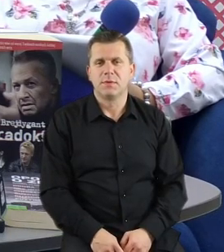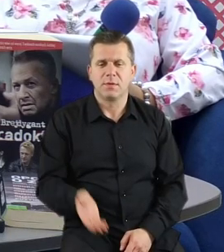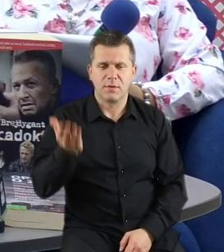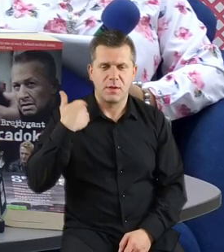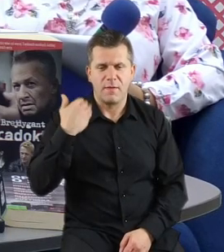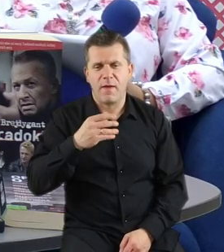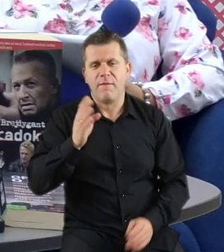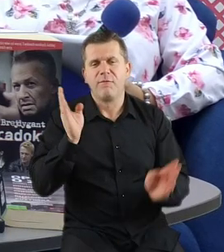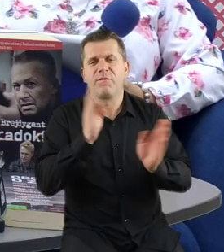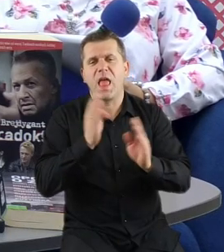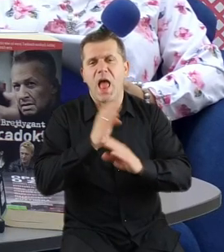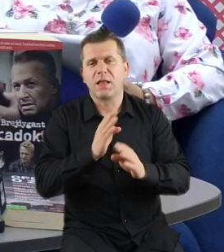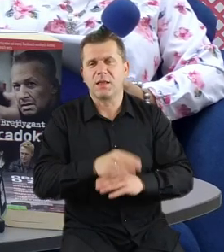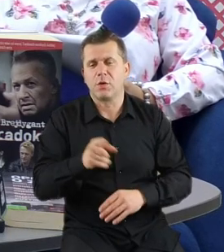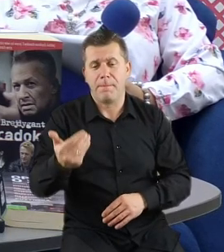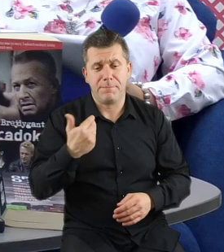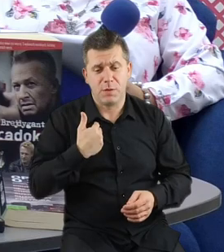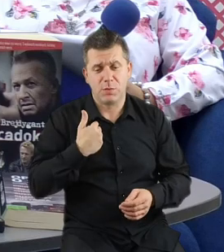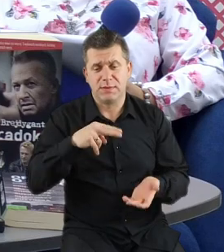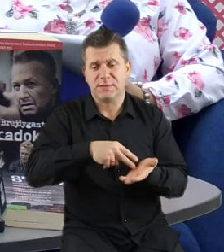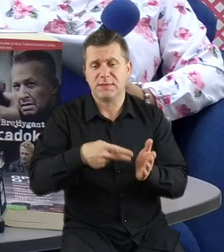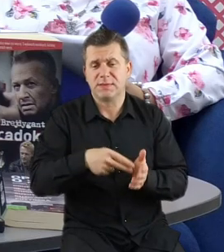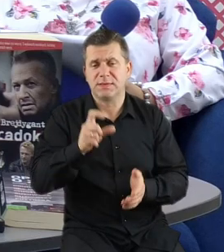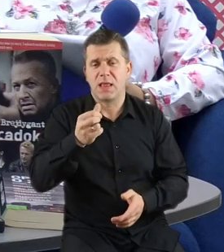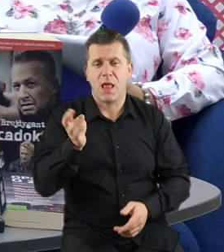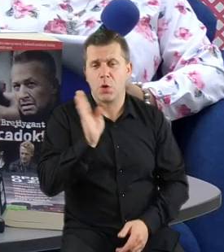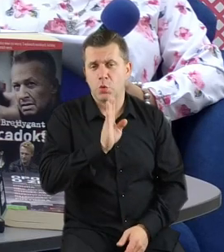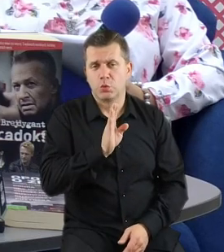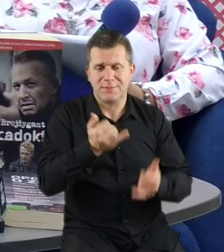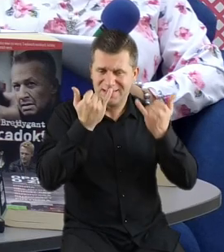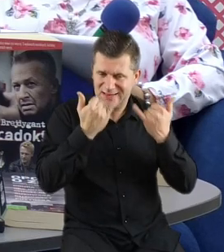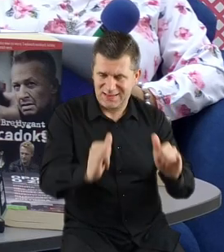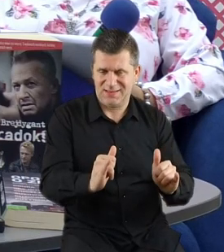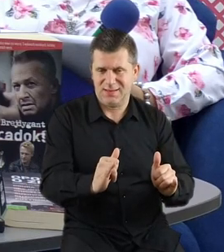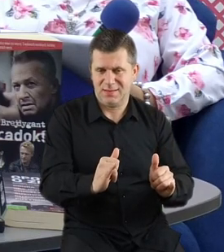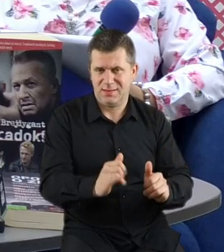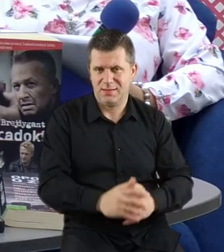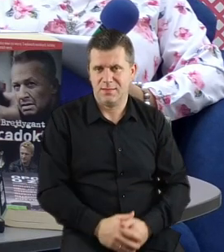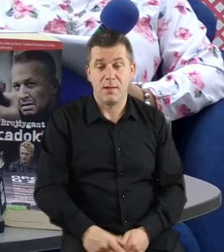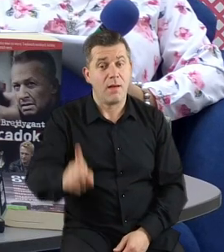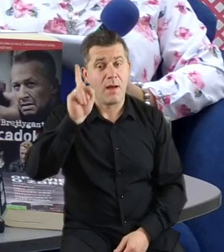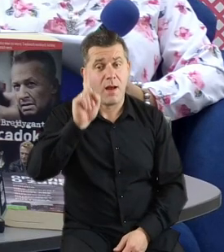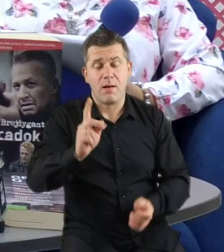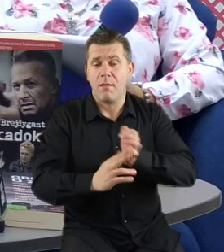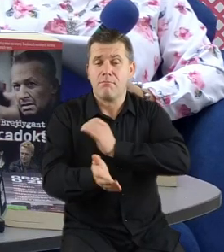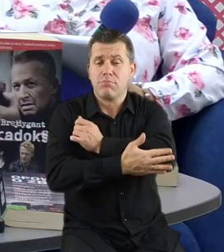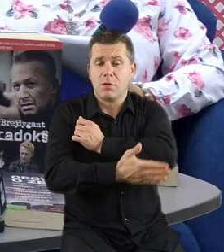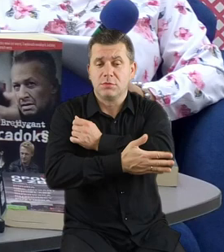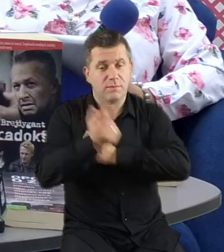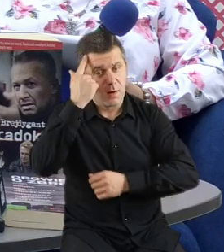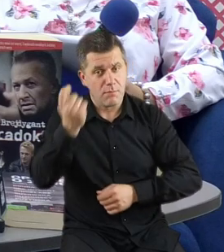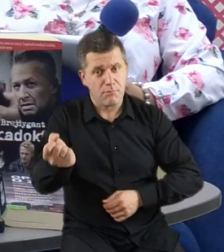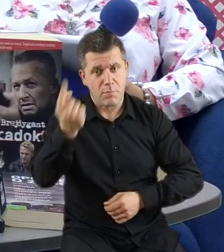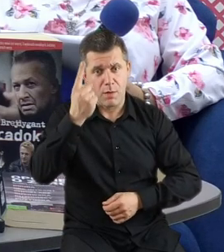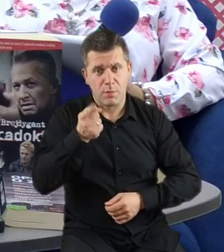wiatr był scenariuszem z zupełnie innym zresztą, ale na bazie pomysłu,